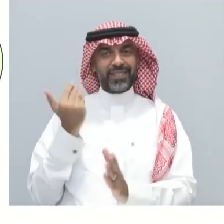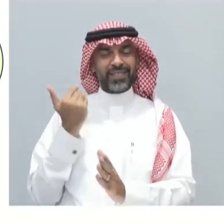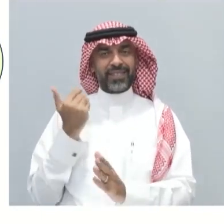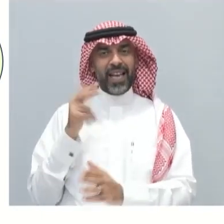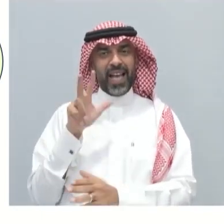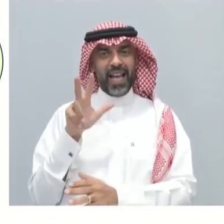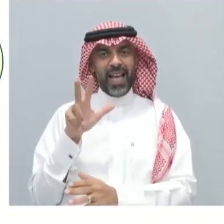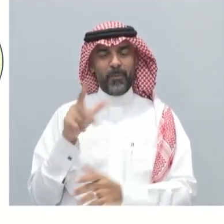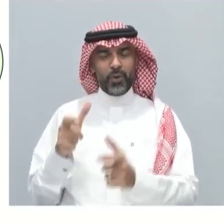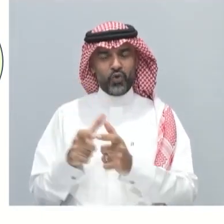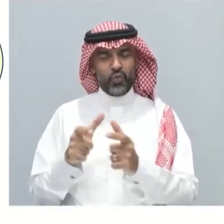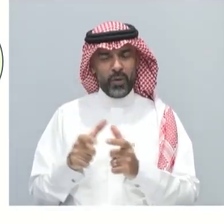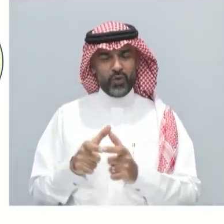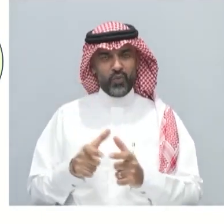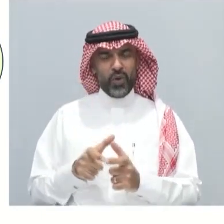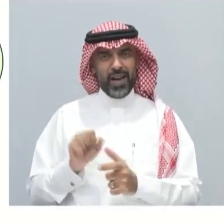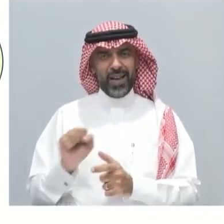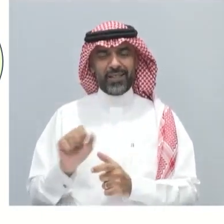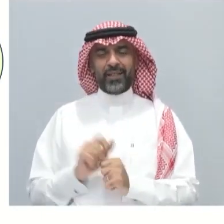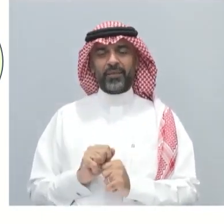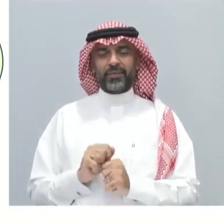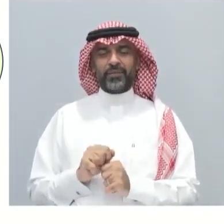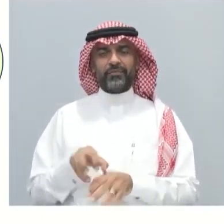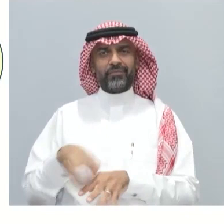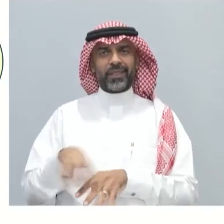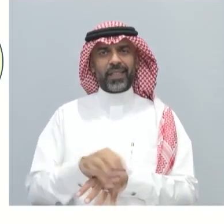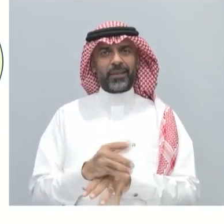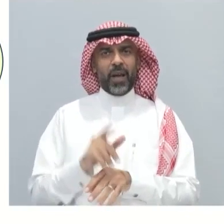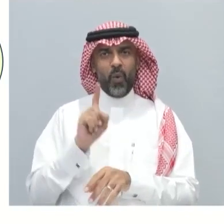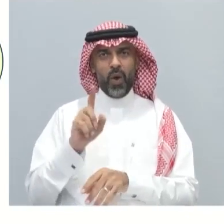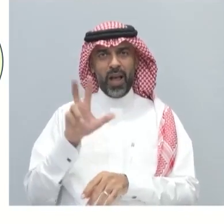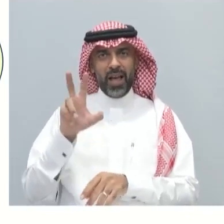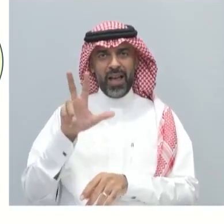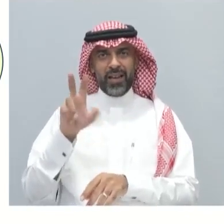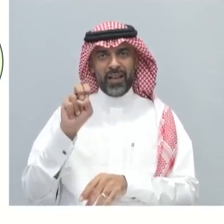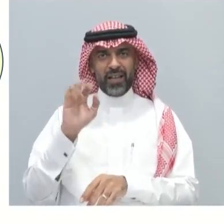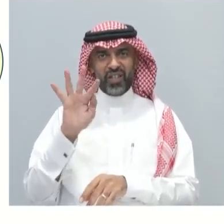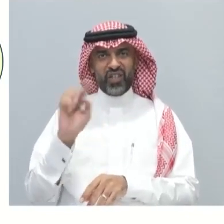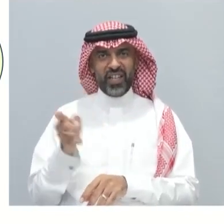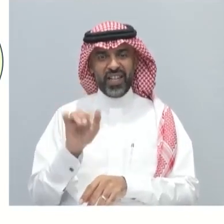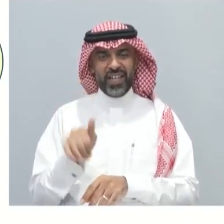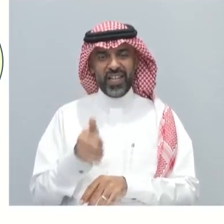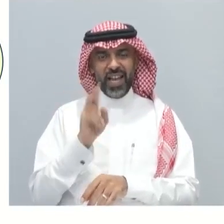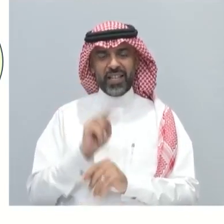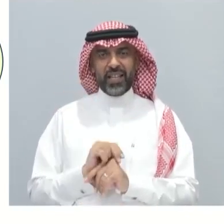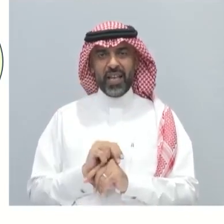لدينا مجموعات للمفصليات ذكرنا القشريات وايضا لدينا العنكبيات